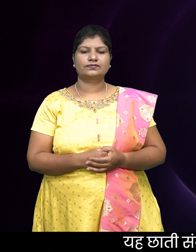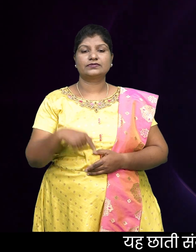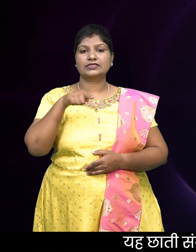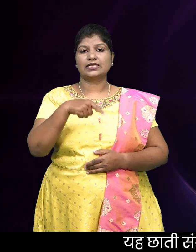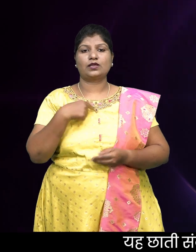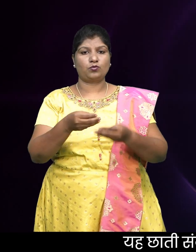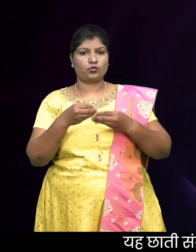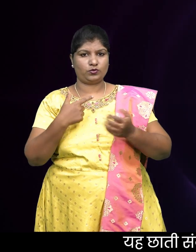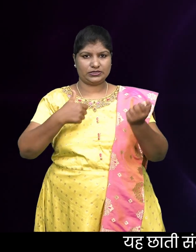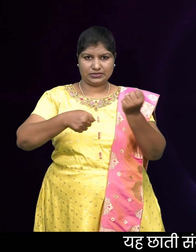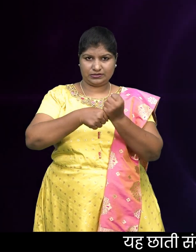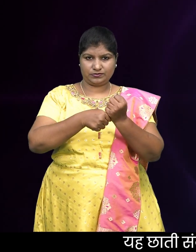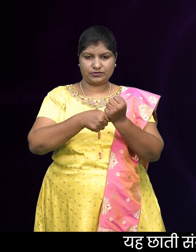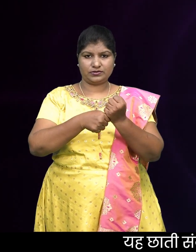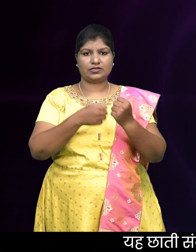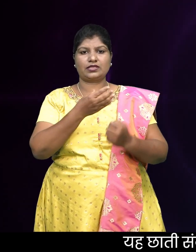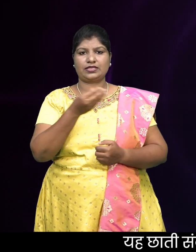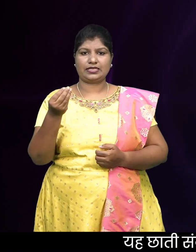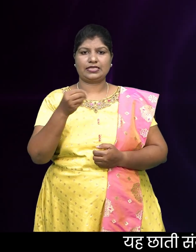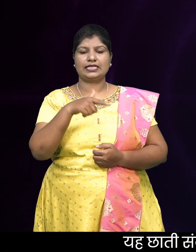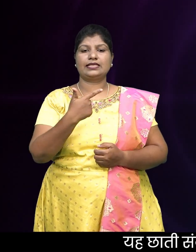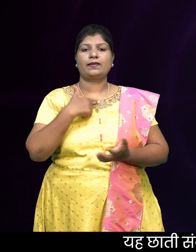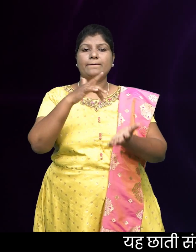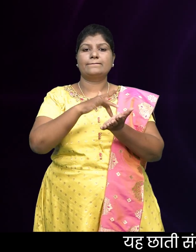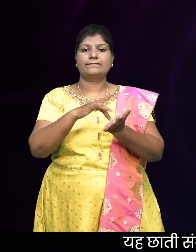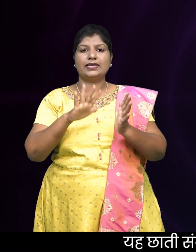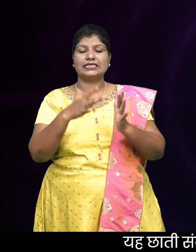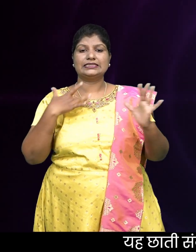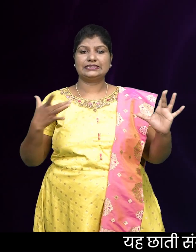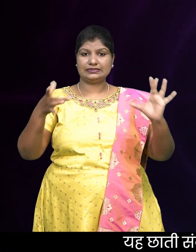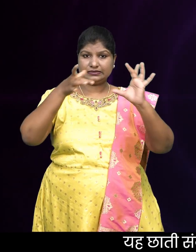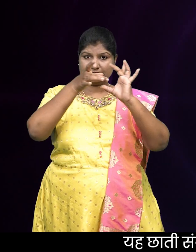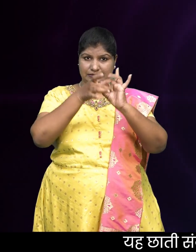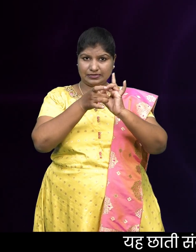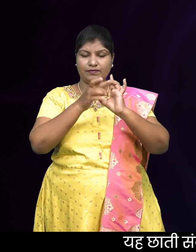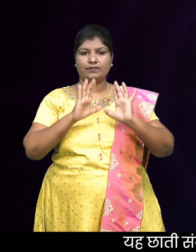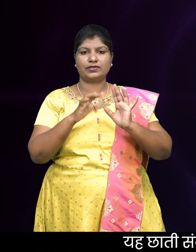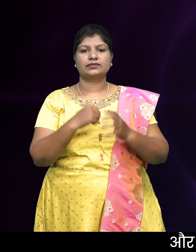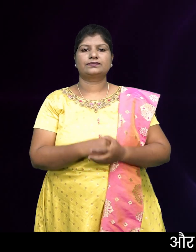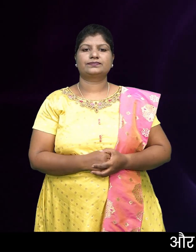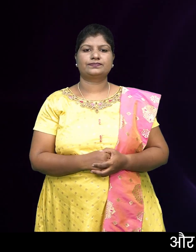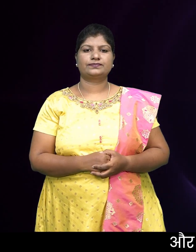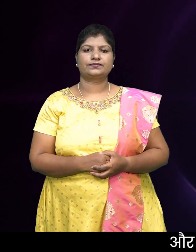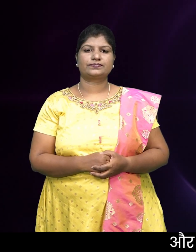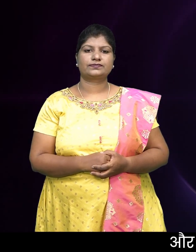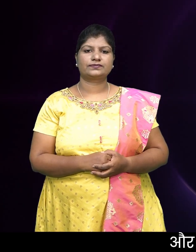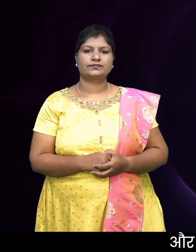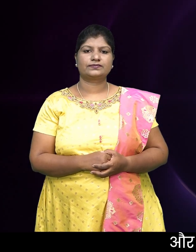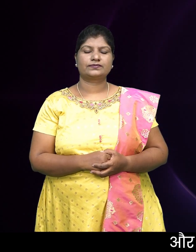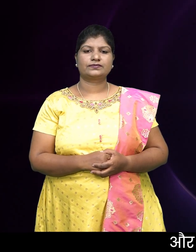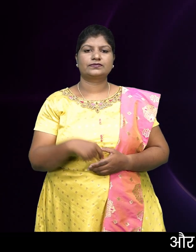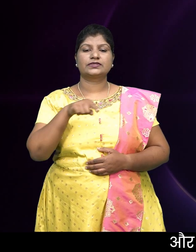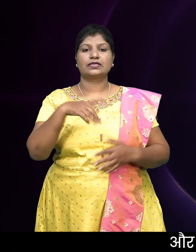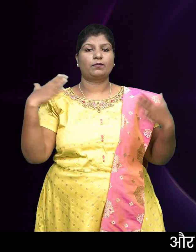यह छाती संबंधी और श्रोणि मेखला के लिए समर्थन और लगाव का